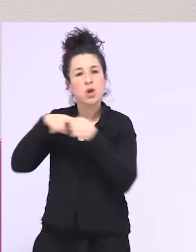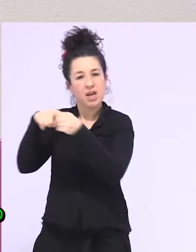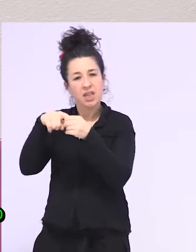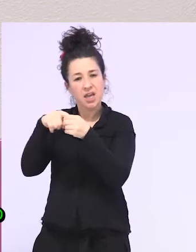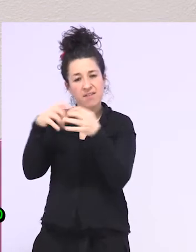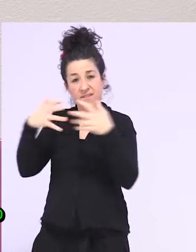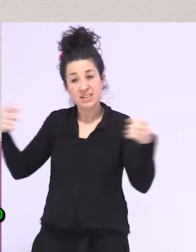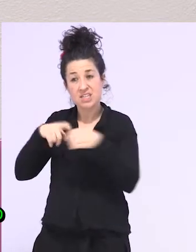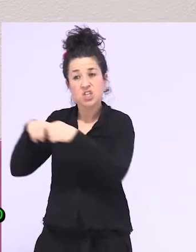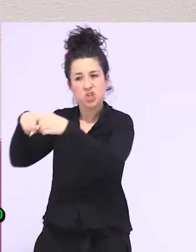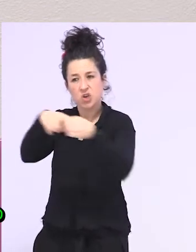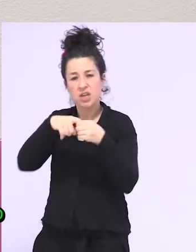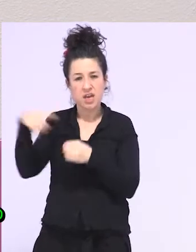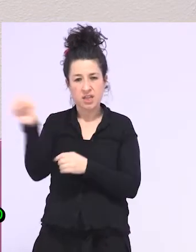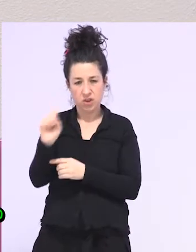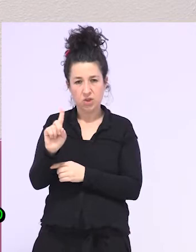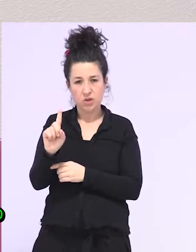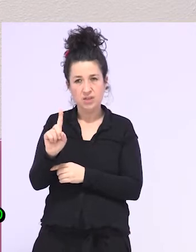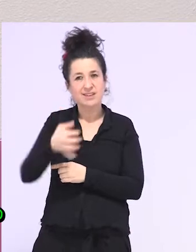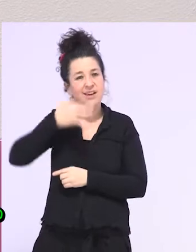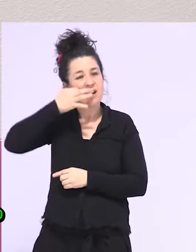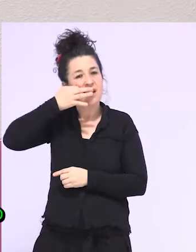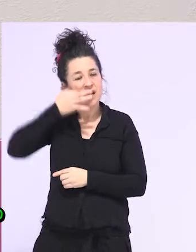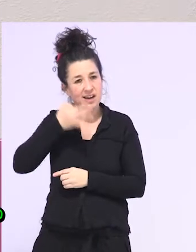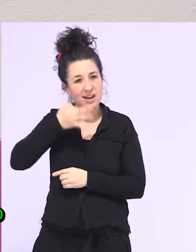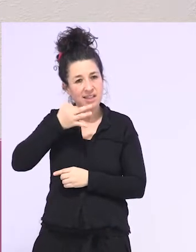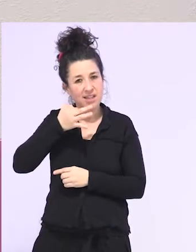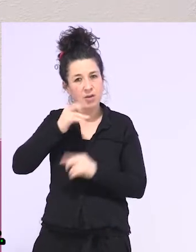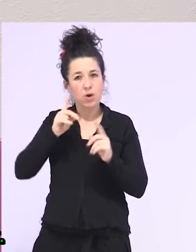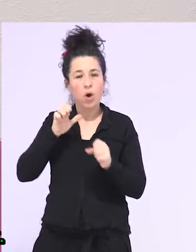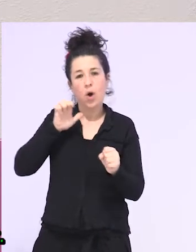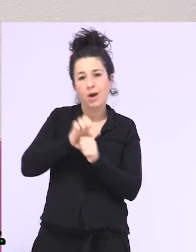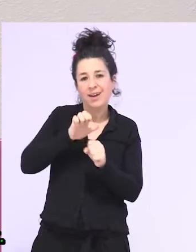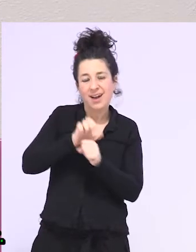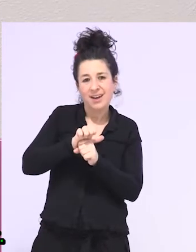bat, ez? Da benetan eretzako erasoen inguruko eztabaida guztiontan